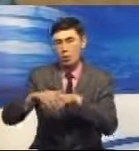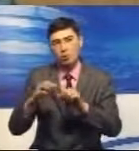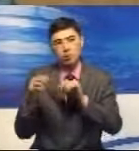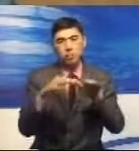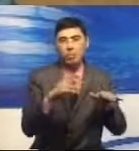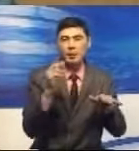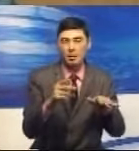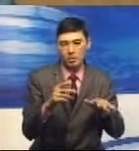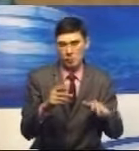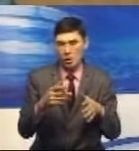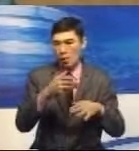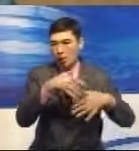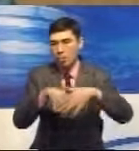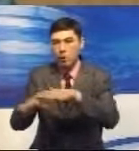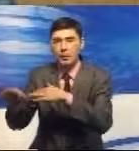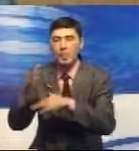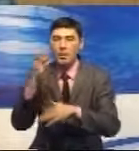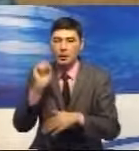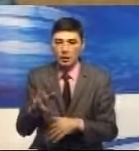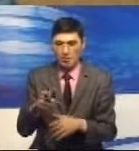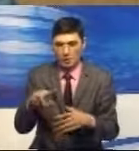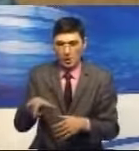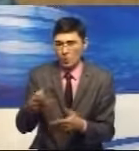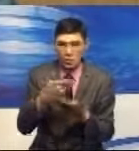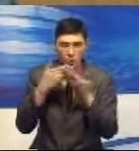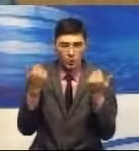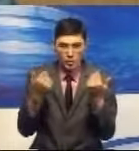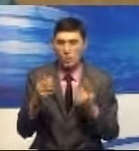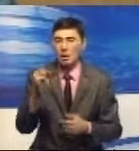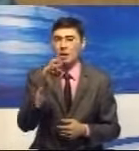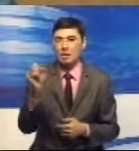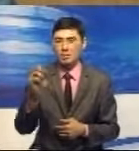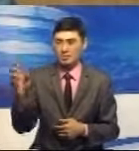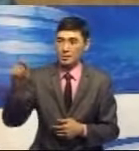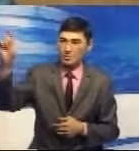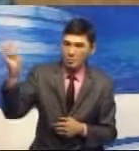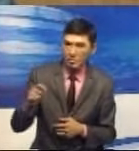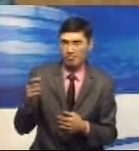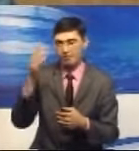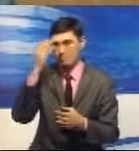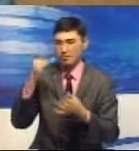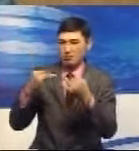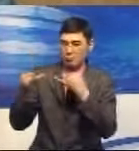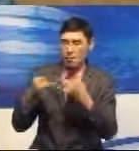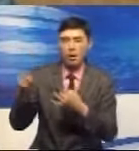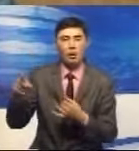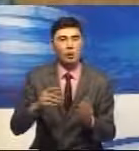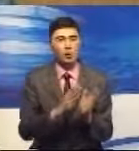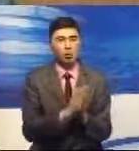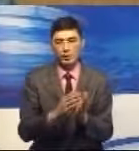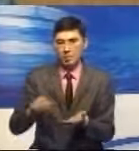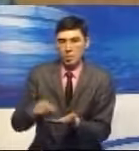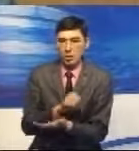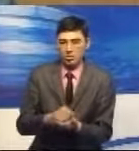кететіні, қайда жиналатыны қарастырылмаған. Араптар келгенде олармен келісе жүргізбек болып көрсеттік. Олар құжаттарды